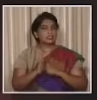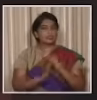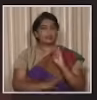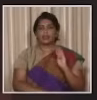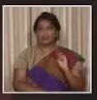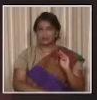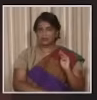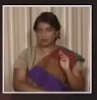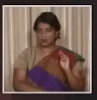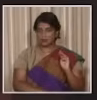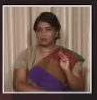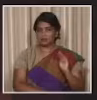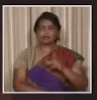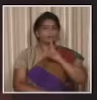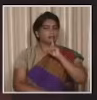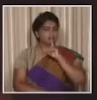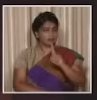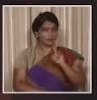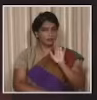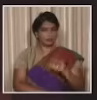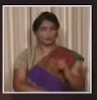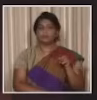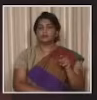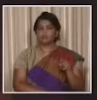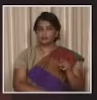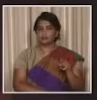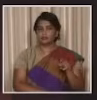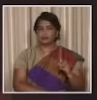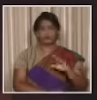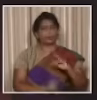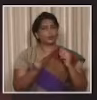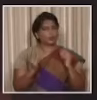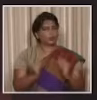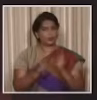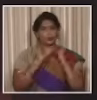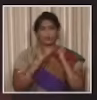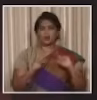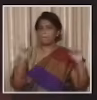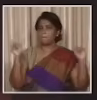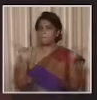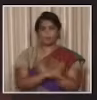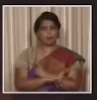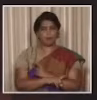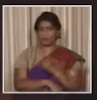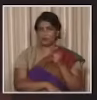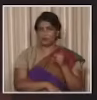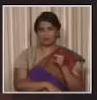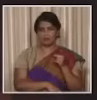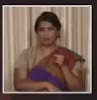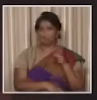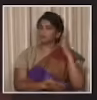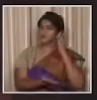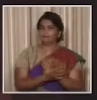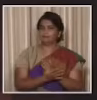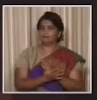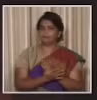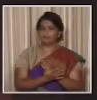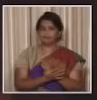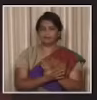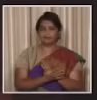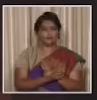වෙනිදා තීන්දුවක් දීලා තියෙනවා. වහාම මාරු කිරීම අත්හිටවන්න